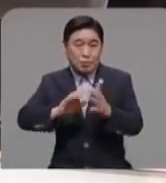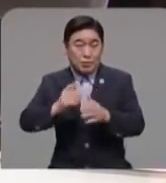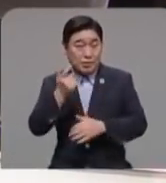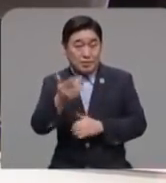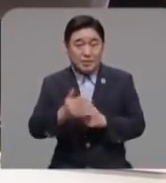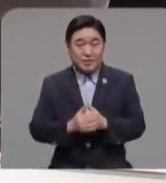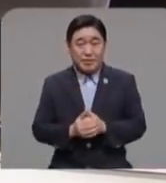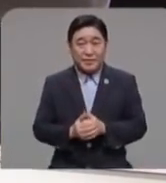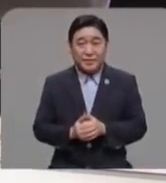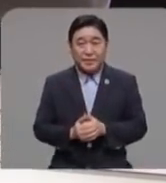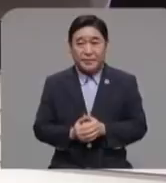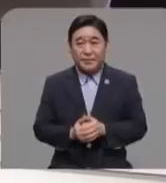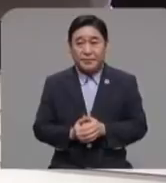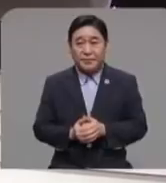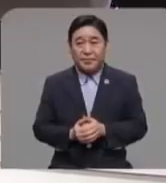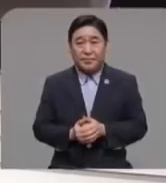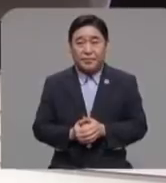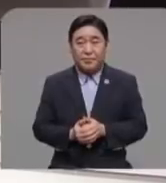하겠습니다. 네.